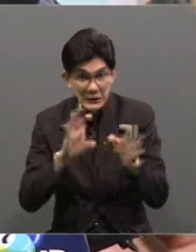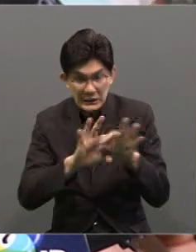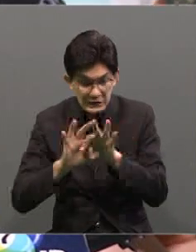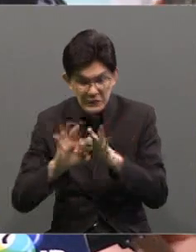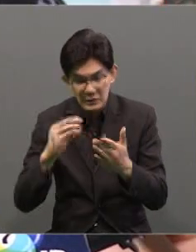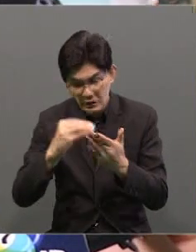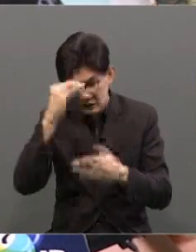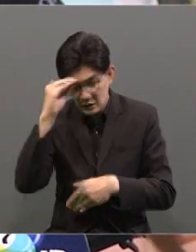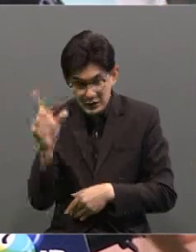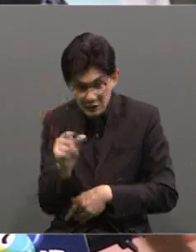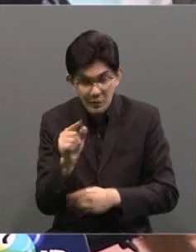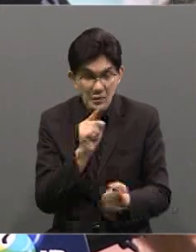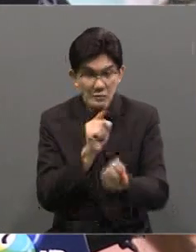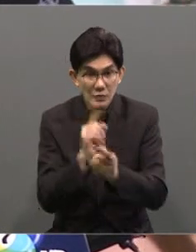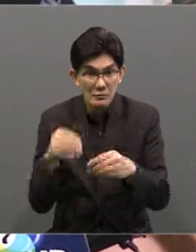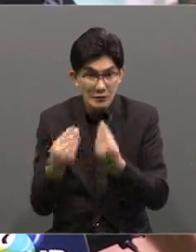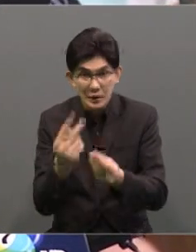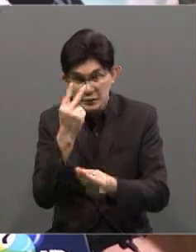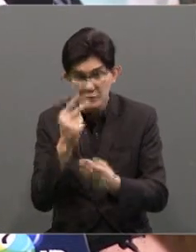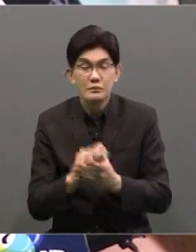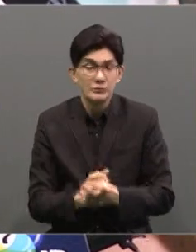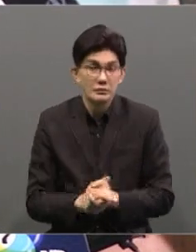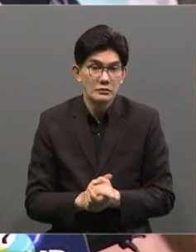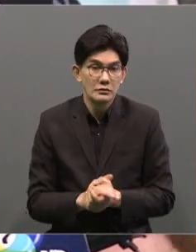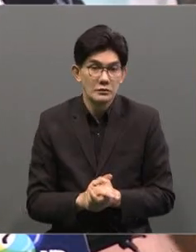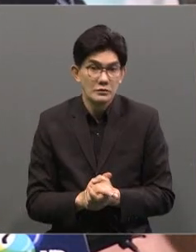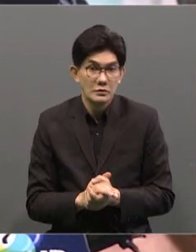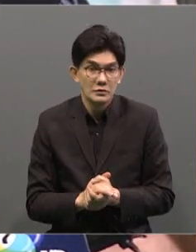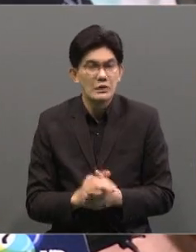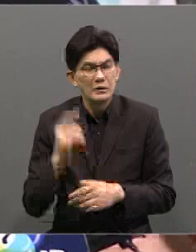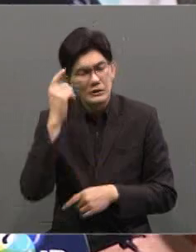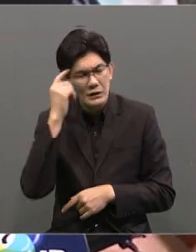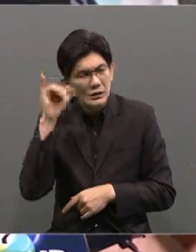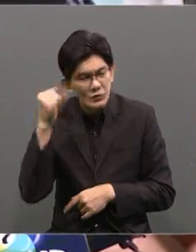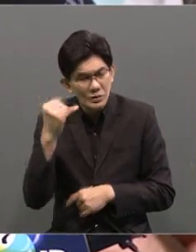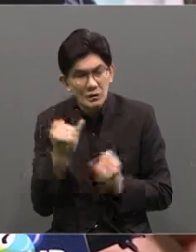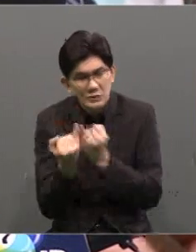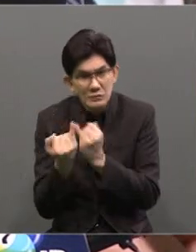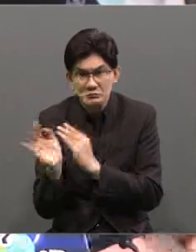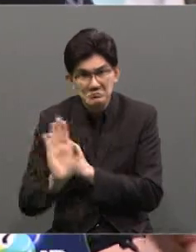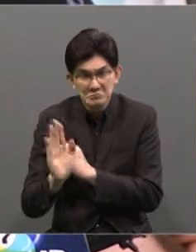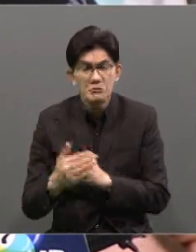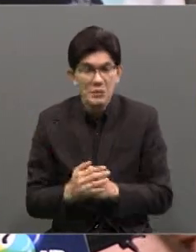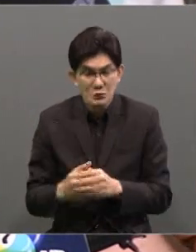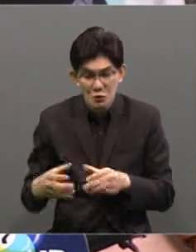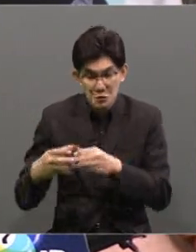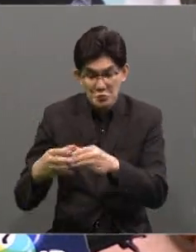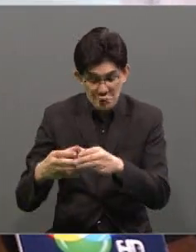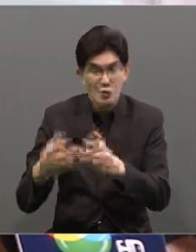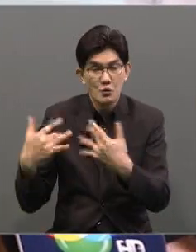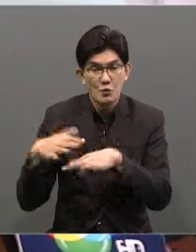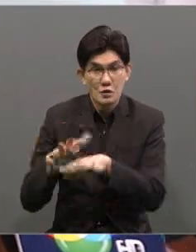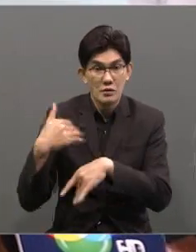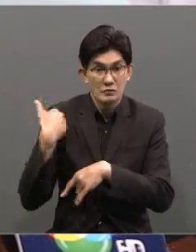การเรียนระยะสั้นที่เราเจอกันอะไรอย่างนี้มาให้มาให้เห็นมาให้ดูว่าเราไม่ใช่เป็นรู้จักเป็นการส่วนตัวพอเราไปกันทั้งคณะอะไรอย่างนี้ค่ะ